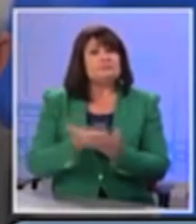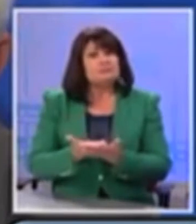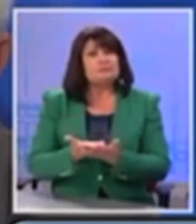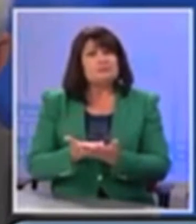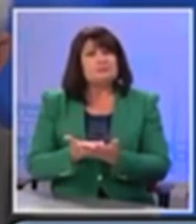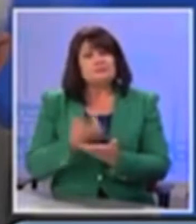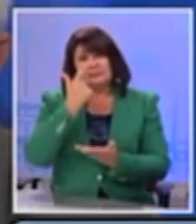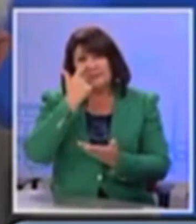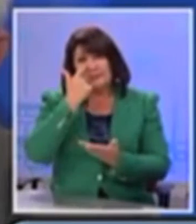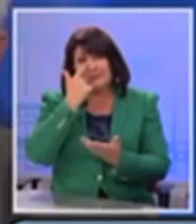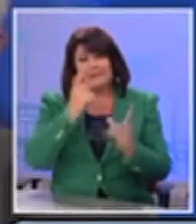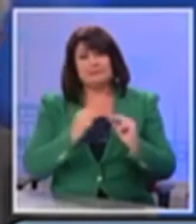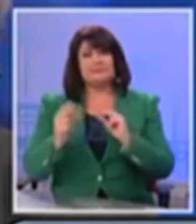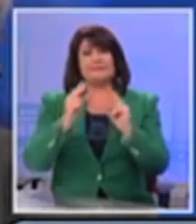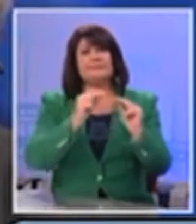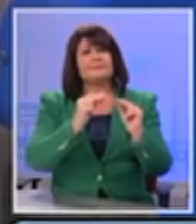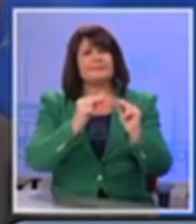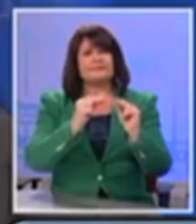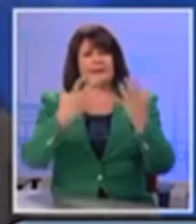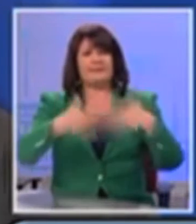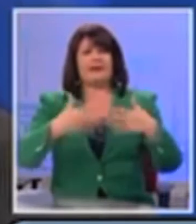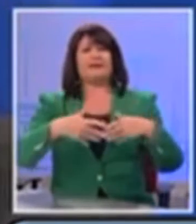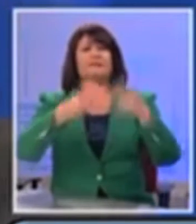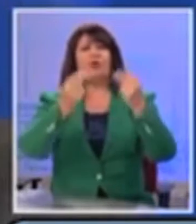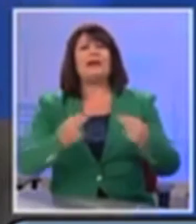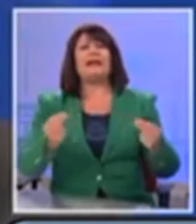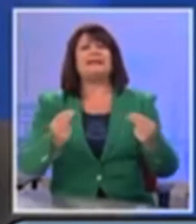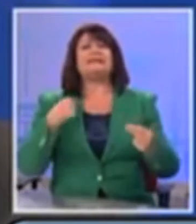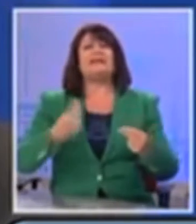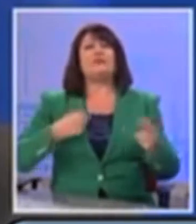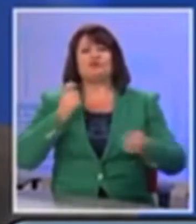crise de la dette, donc qui implique de mettre en place